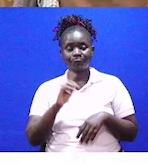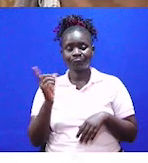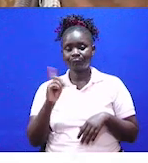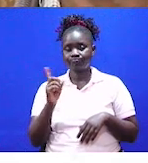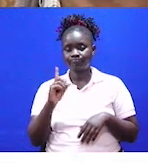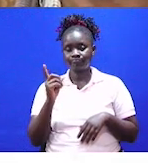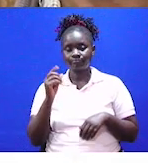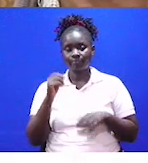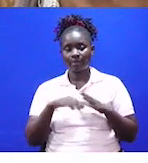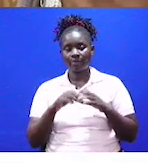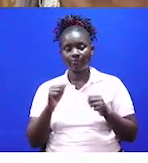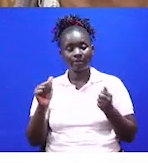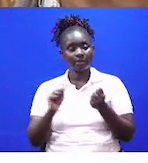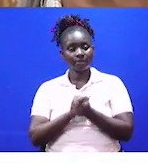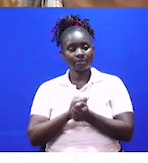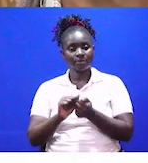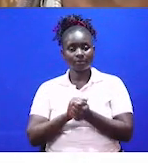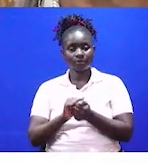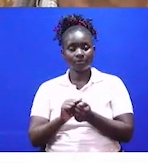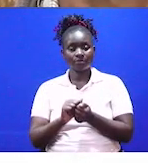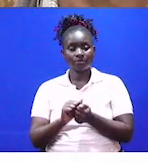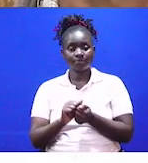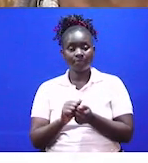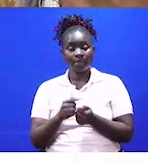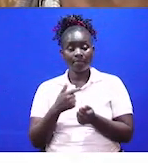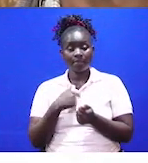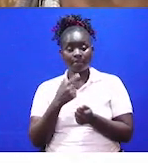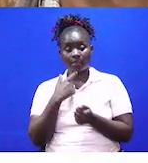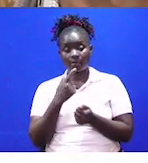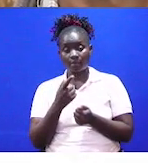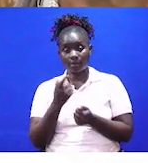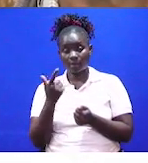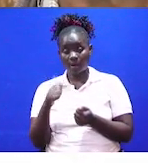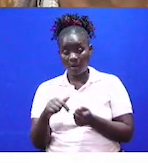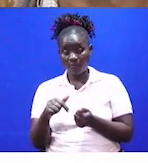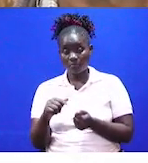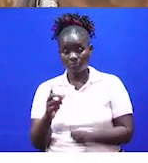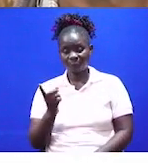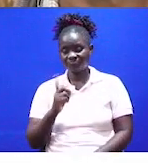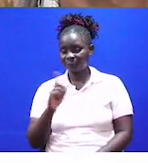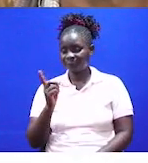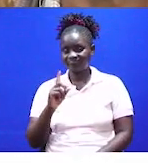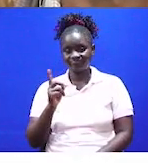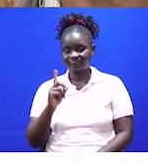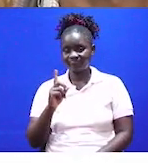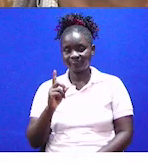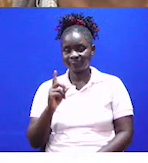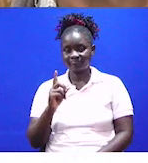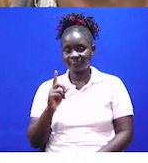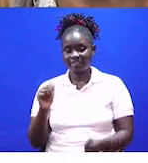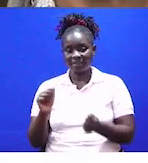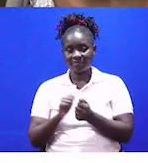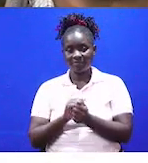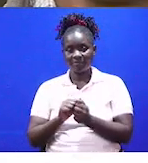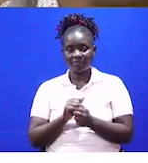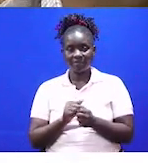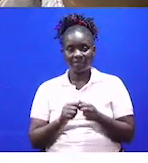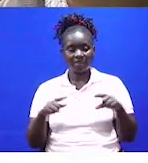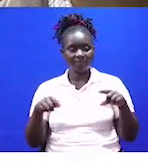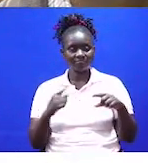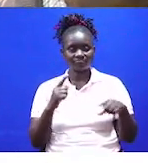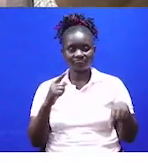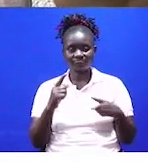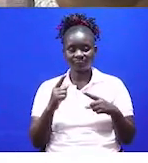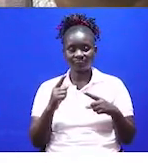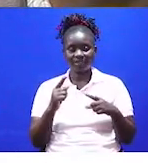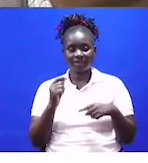obu alibu obonge, na hende nita itu kukua na muna bono, obu alibu woko na kuruwana asichinka mbulibu